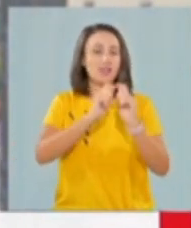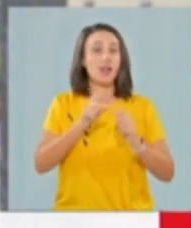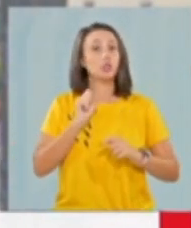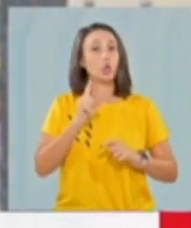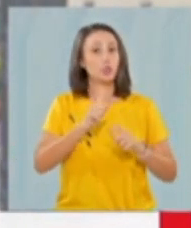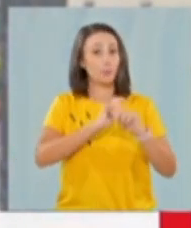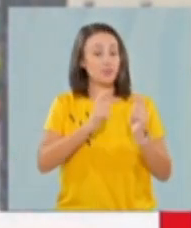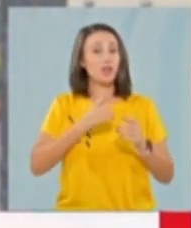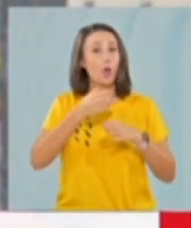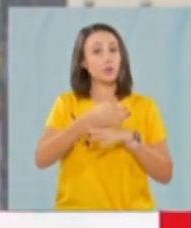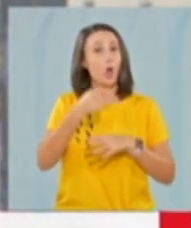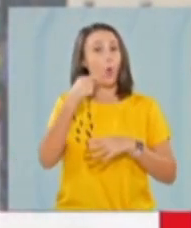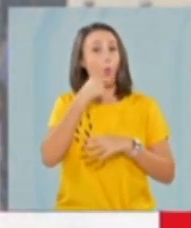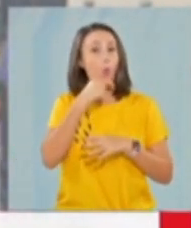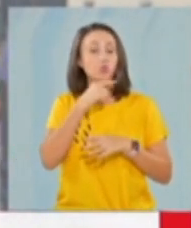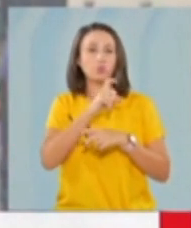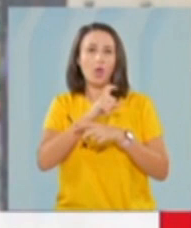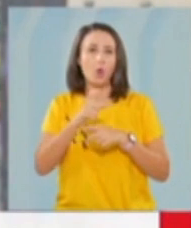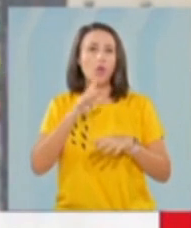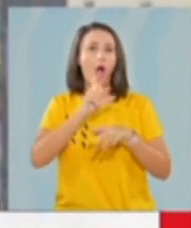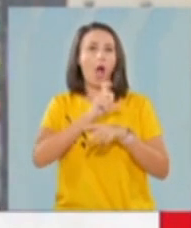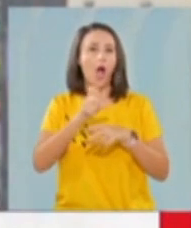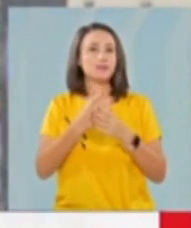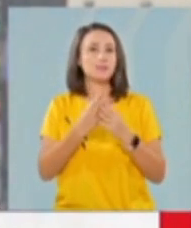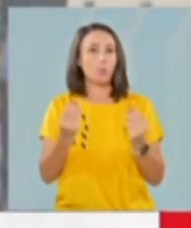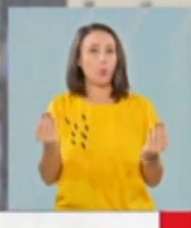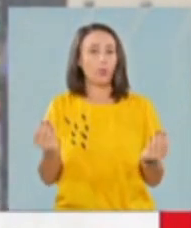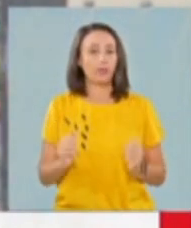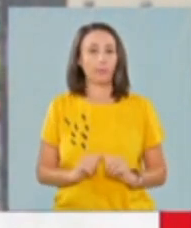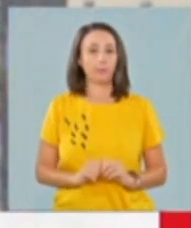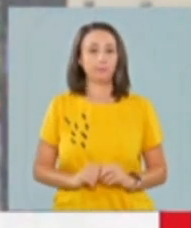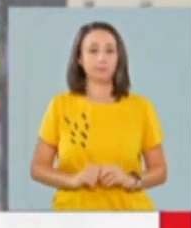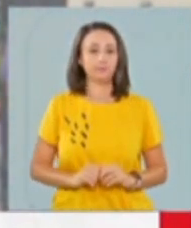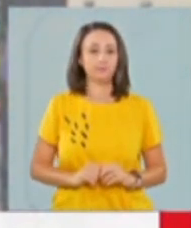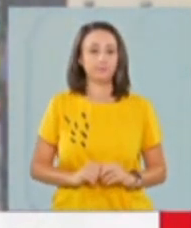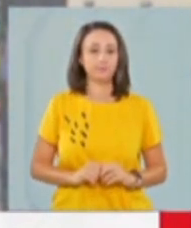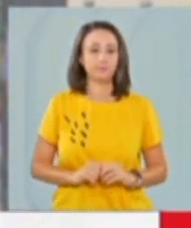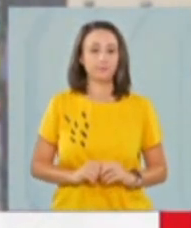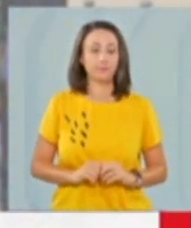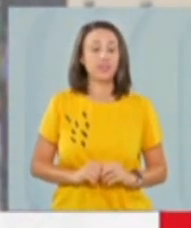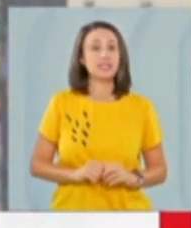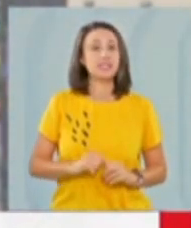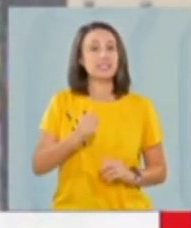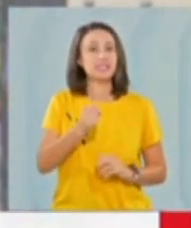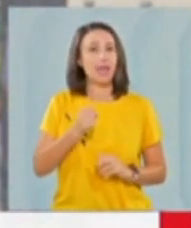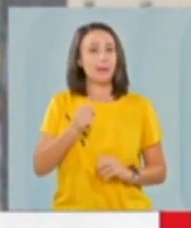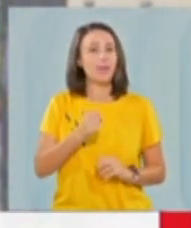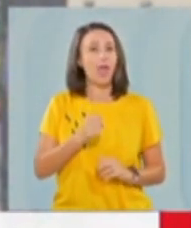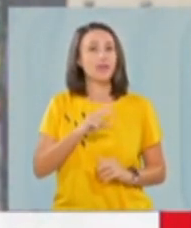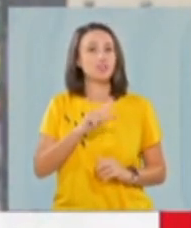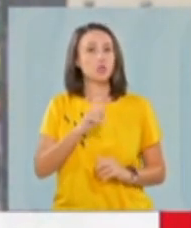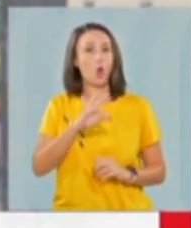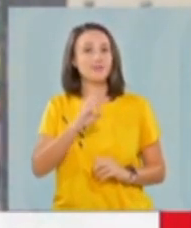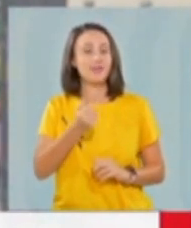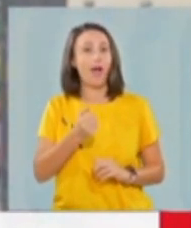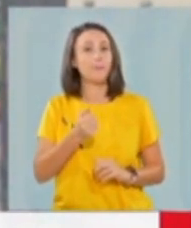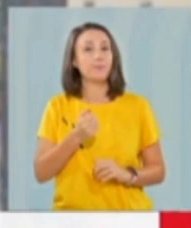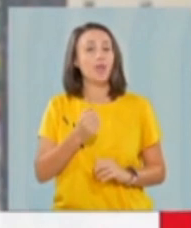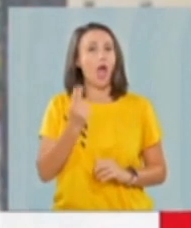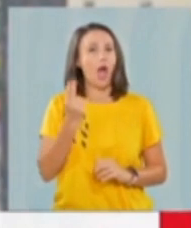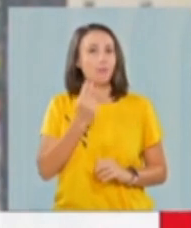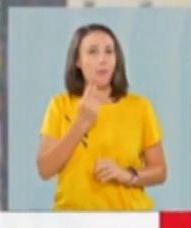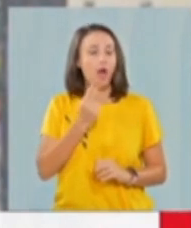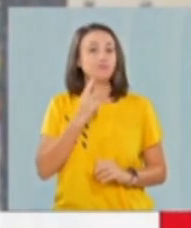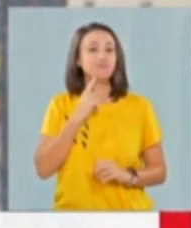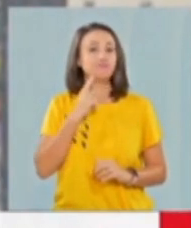Roșie din cauza incidenței ridicate a cazurilor de copii din 19 aprilie acestea Serbia istoria și Albania vestea bună este că